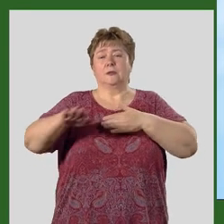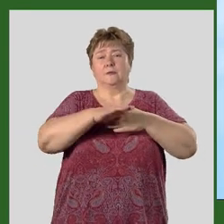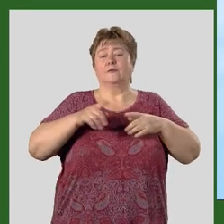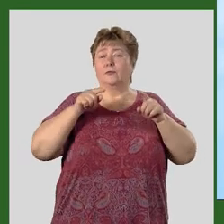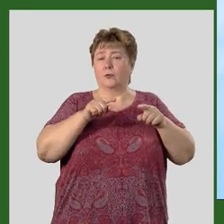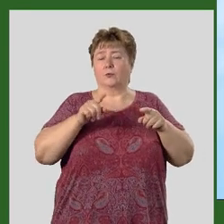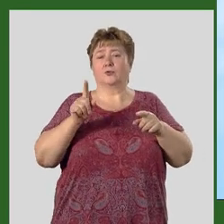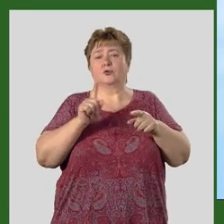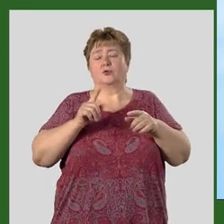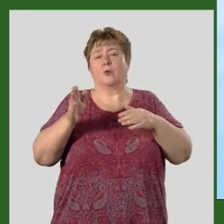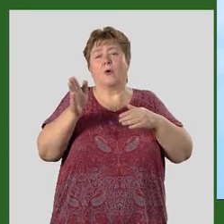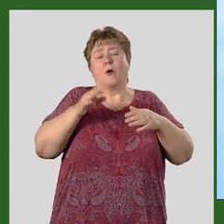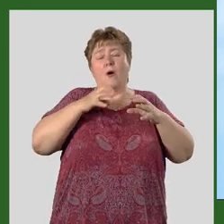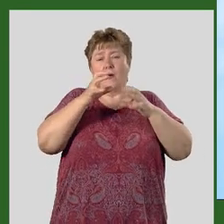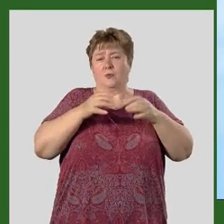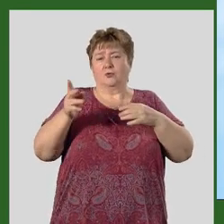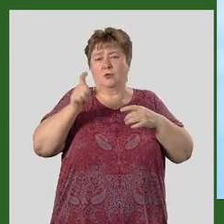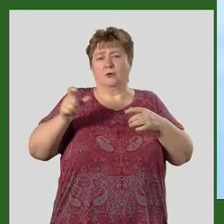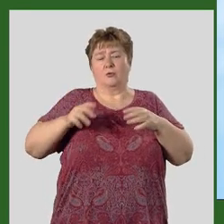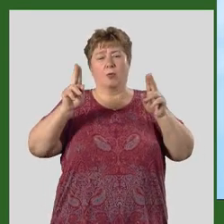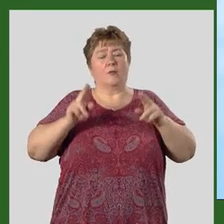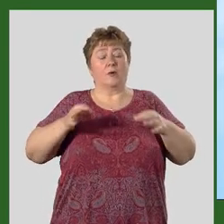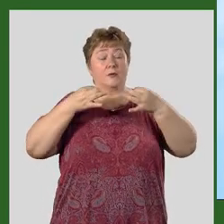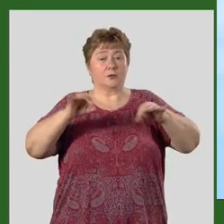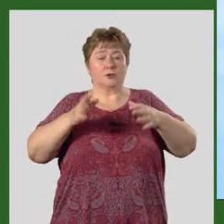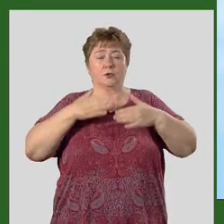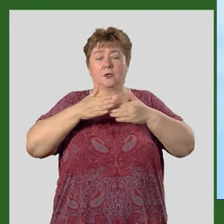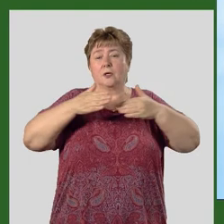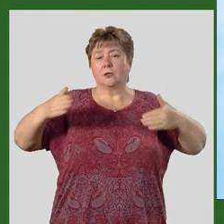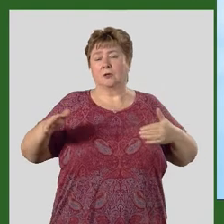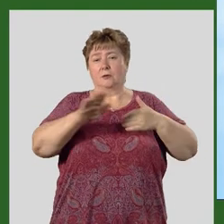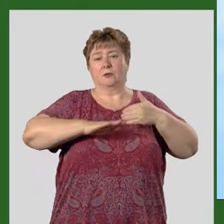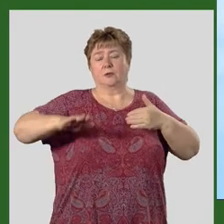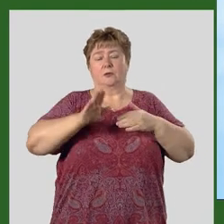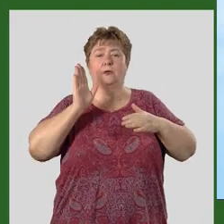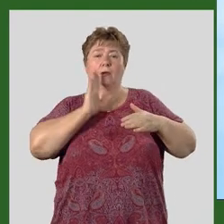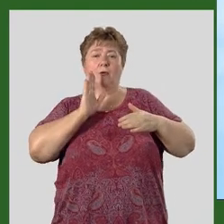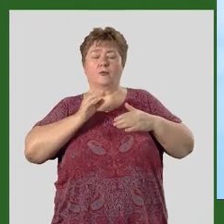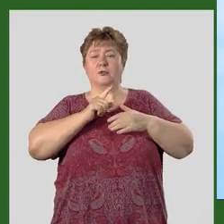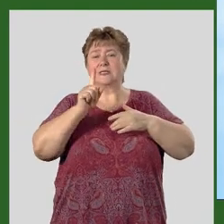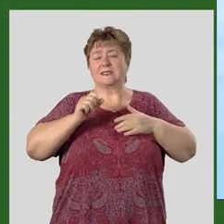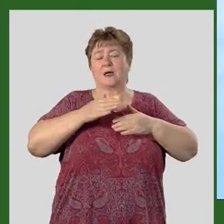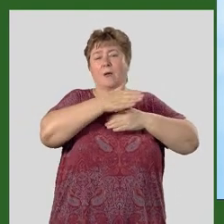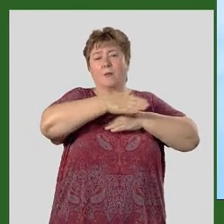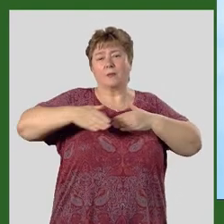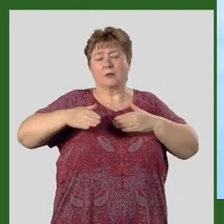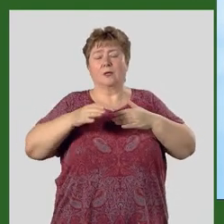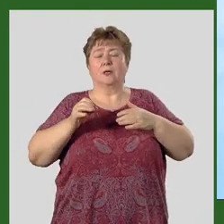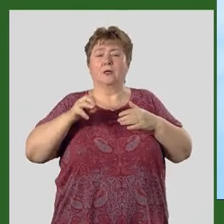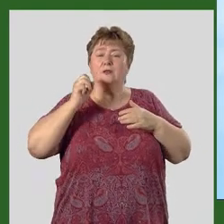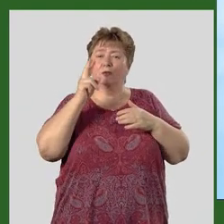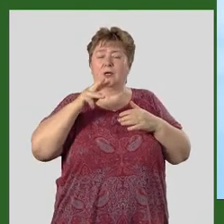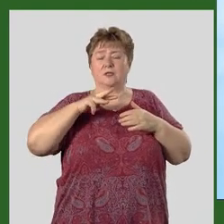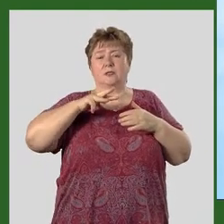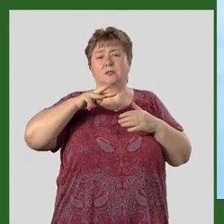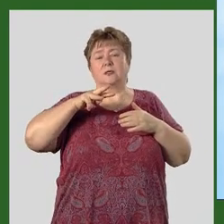территорий в том, что международное право не допускает расширения территориальных вод за пределы 12 морских